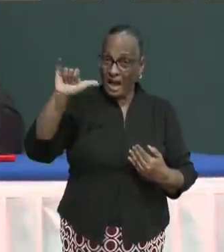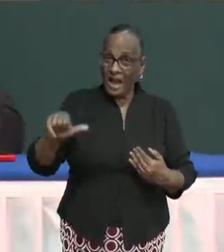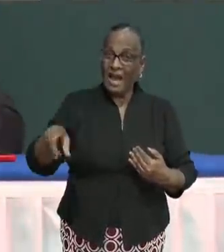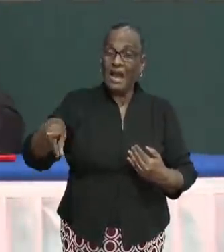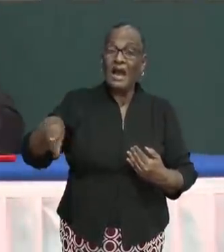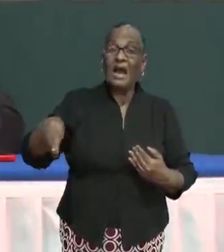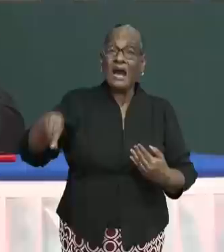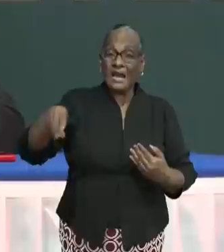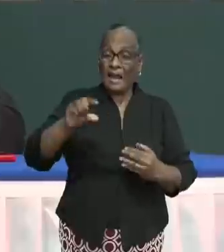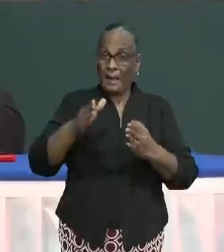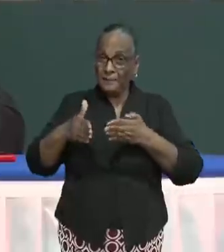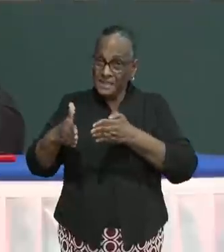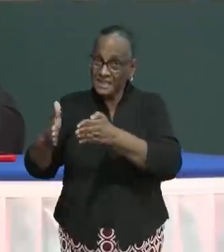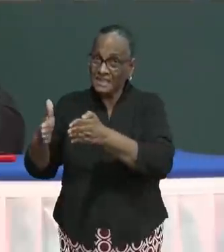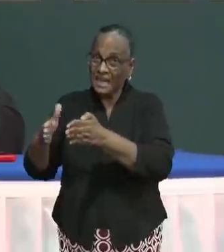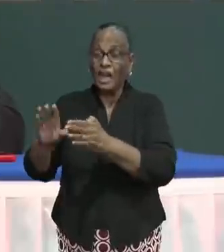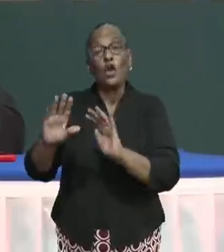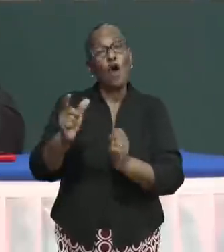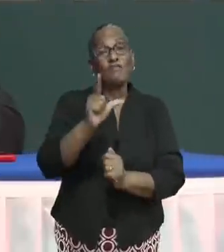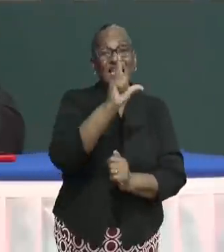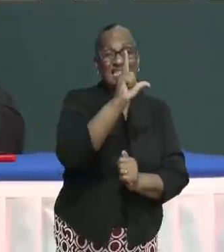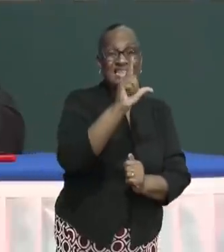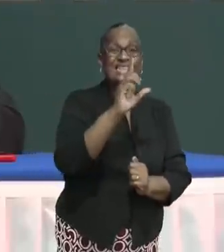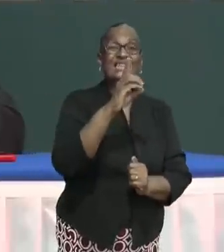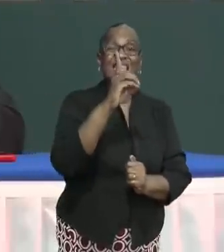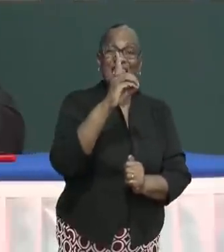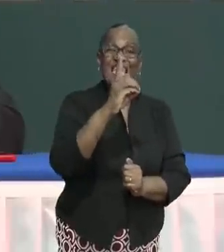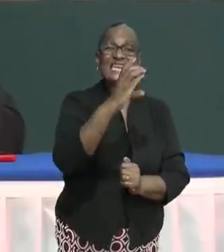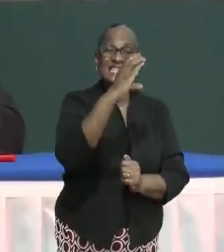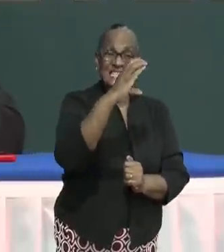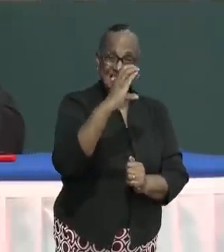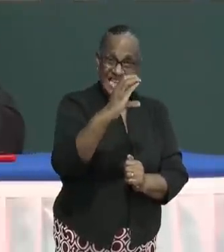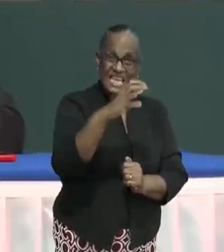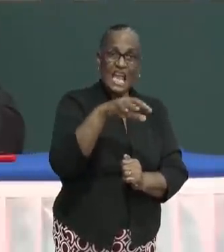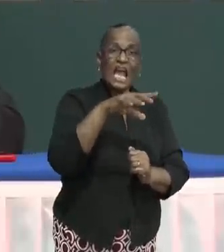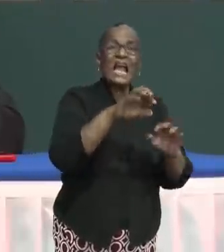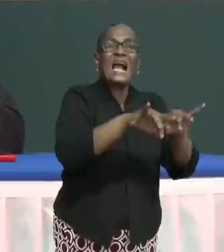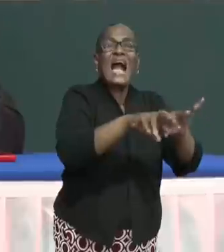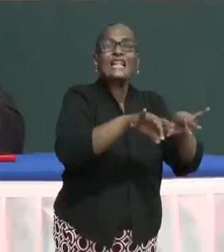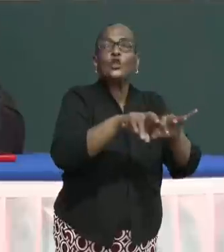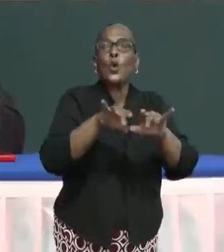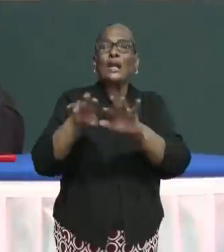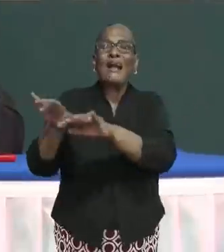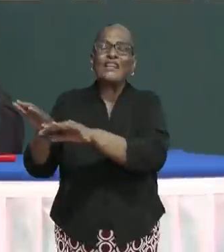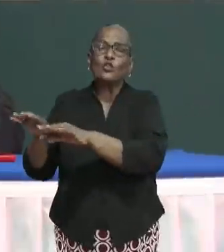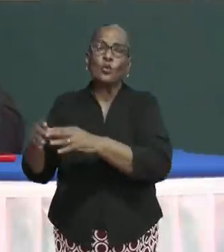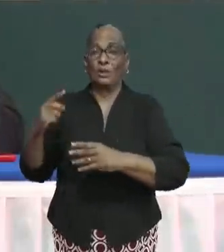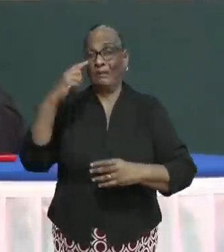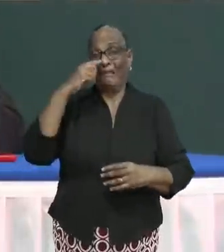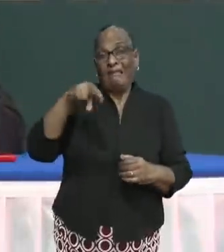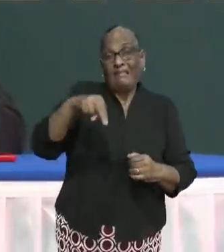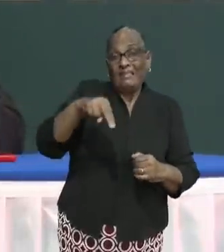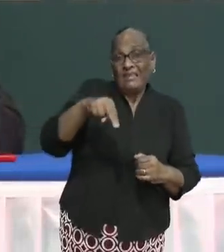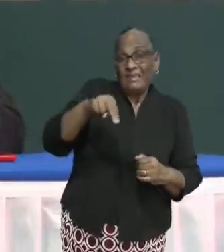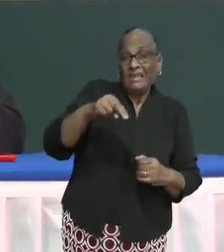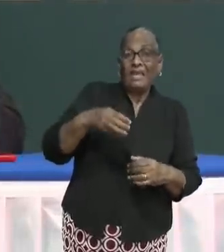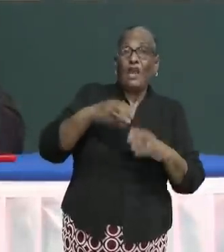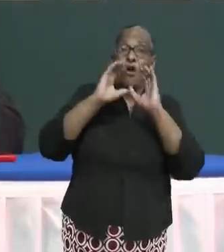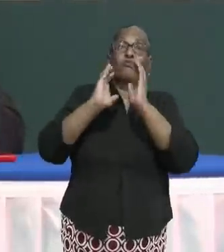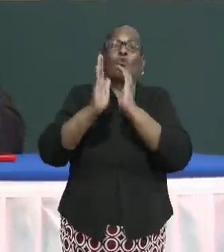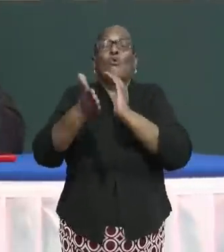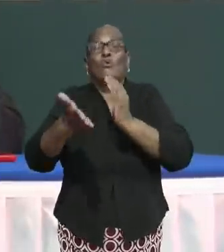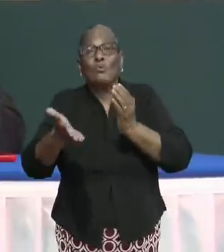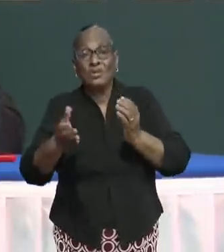Dat is ook een van de DC's. Van de DC van Kanenikeri, van Koroni,